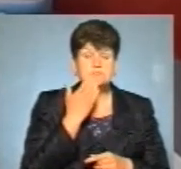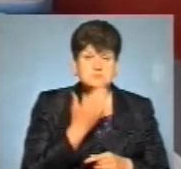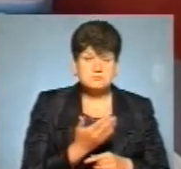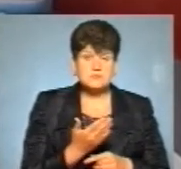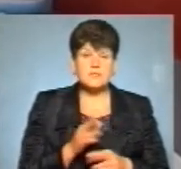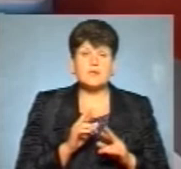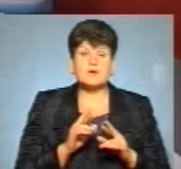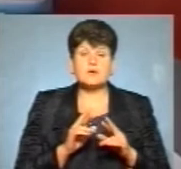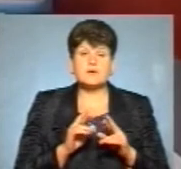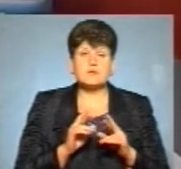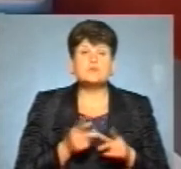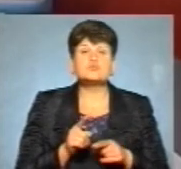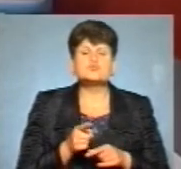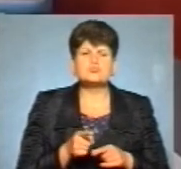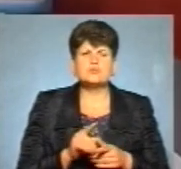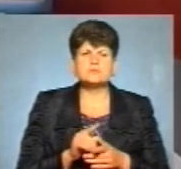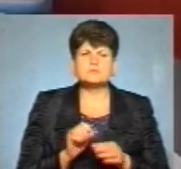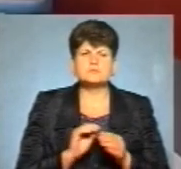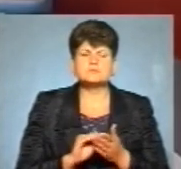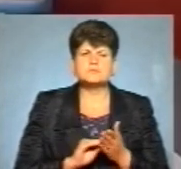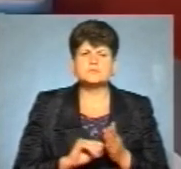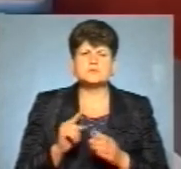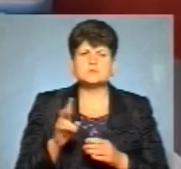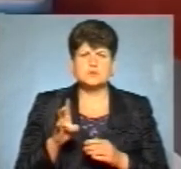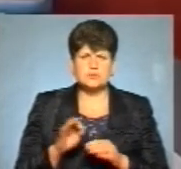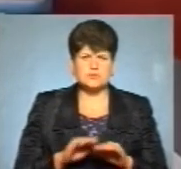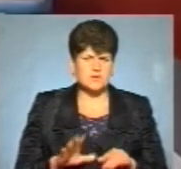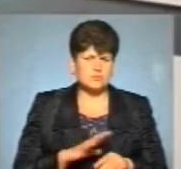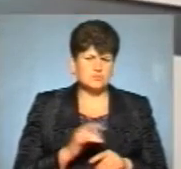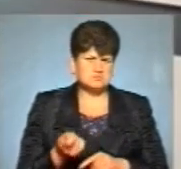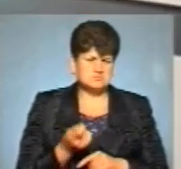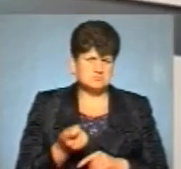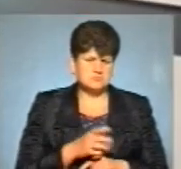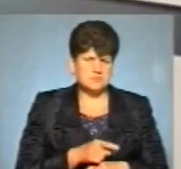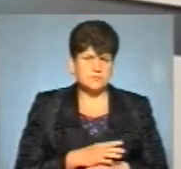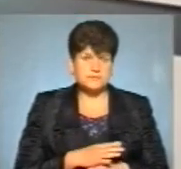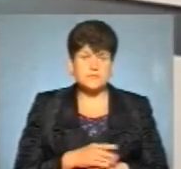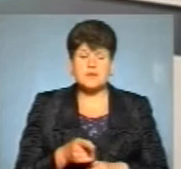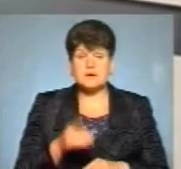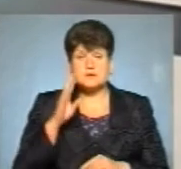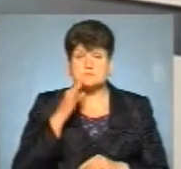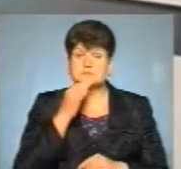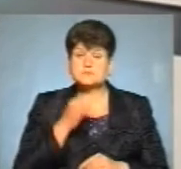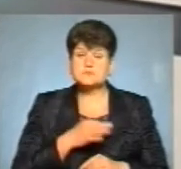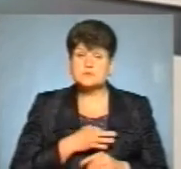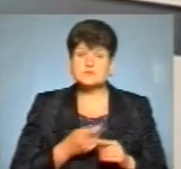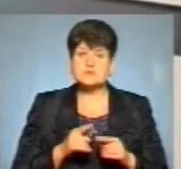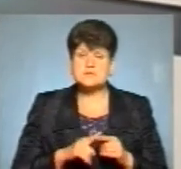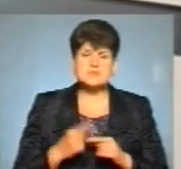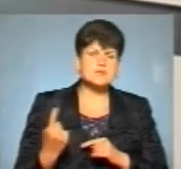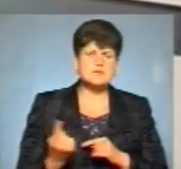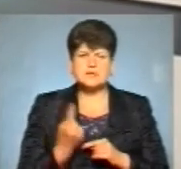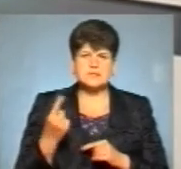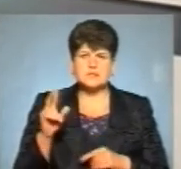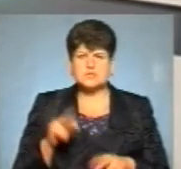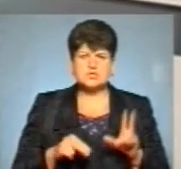зрозуміло, як, чому він здає ЗНО, бо учнів тоді насправді було небагато. На що він відповів, що це для нього один єдиний